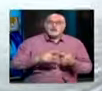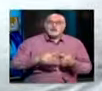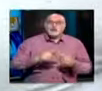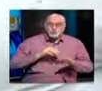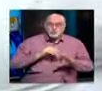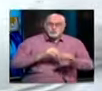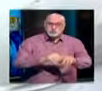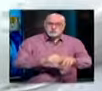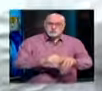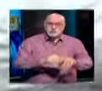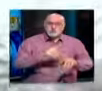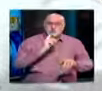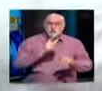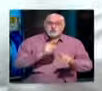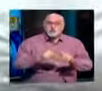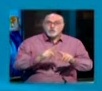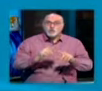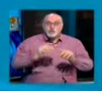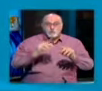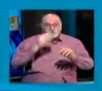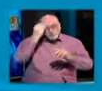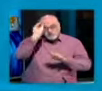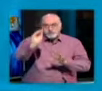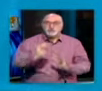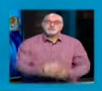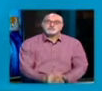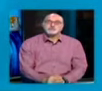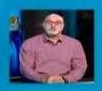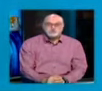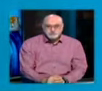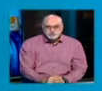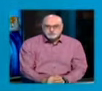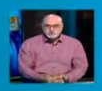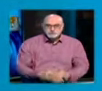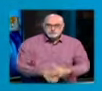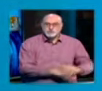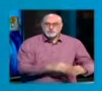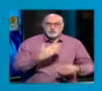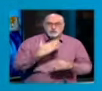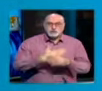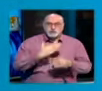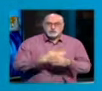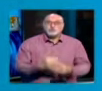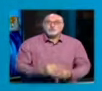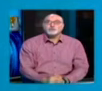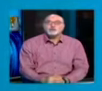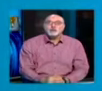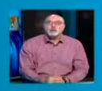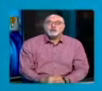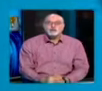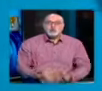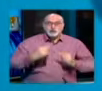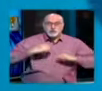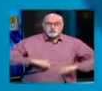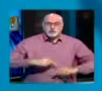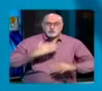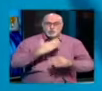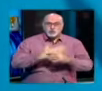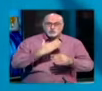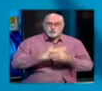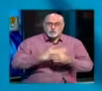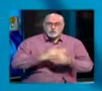بمواصله تدابير الوقايه. تربويا، تعلم وزارة التربية الوطنية كافة